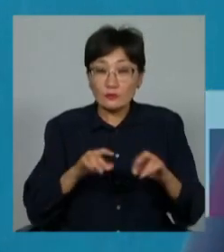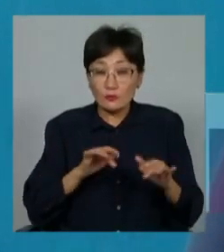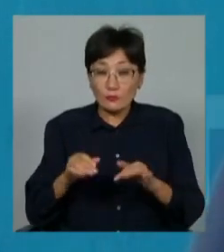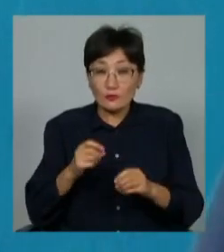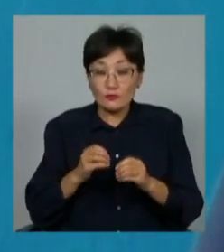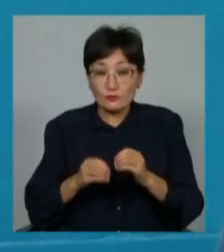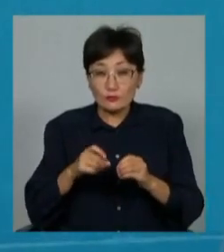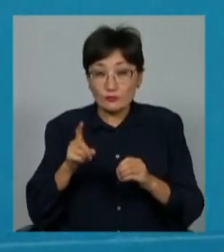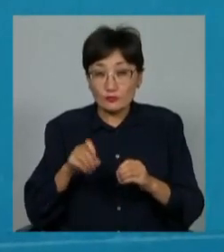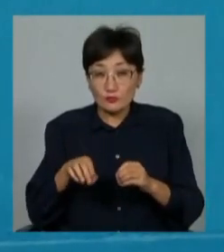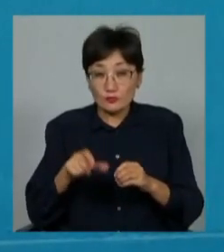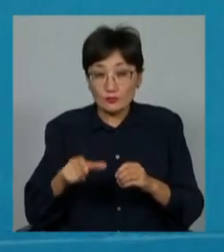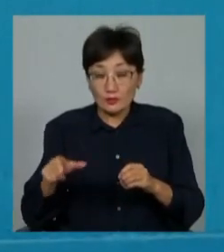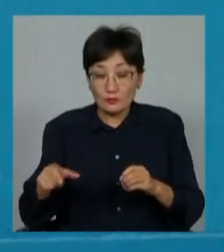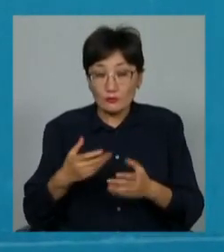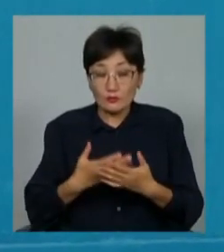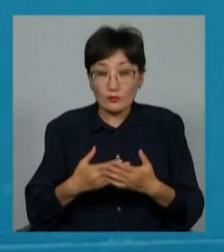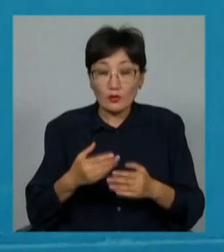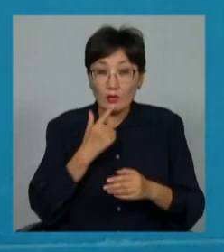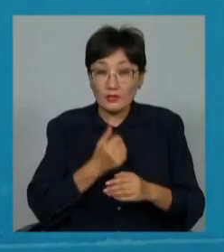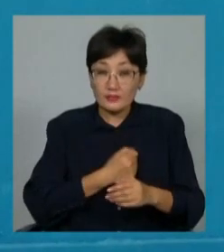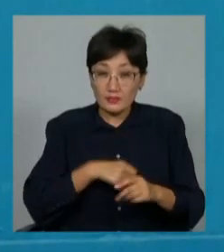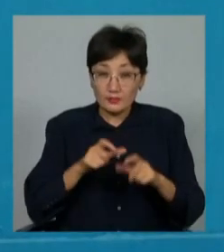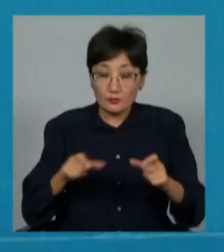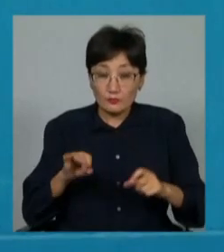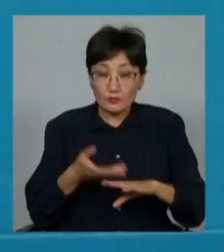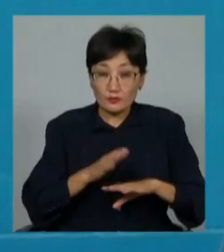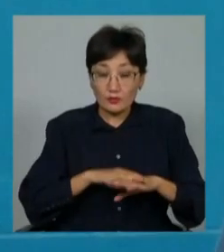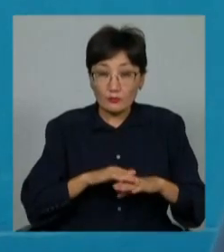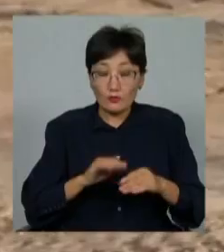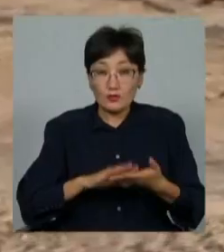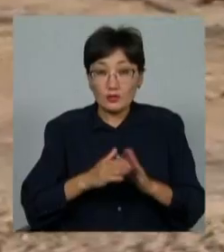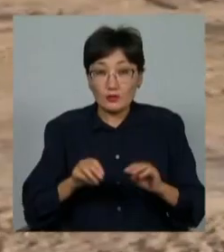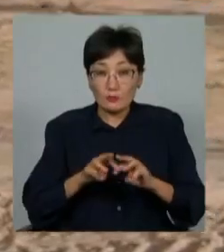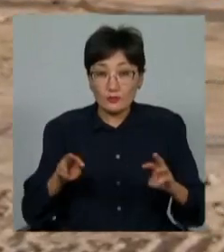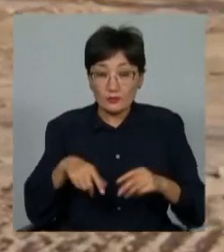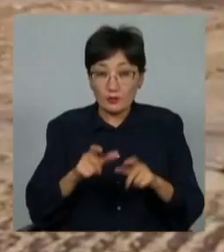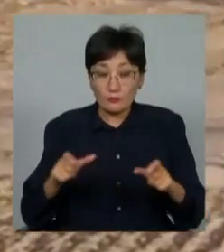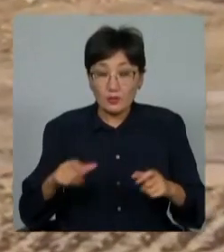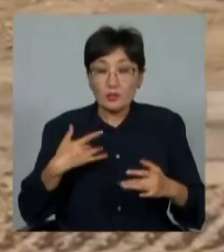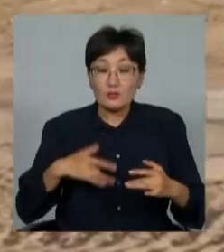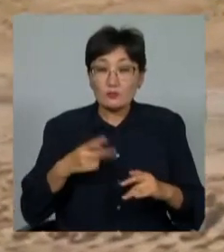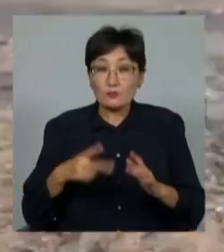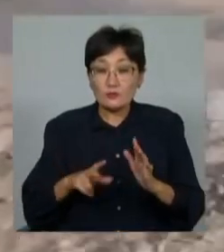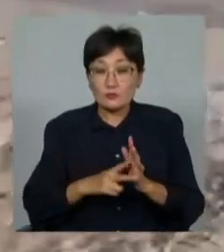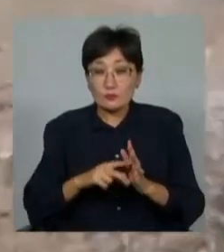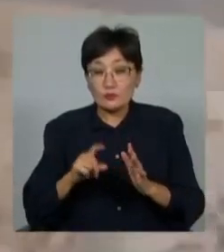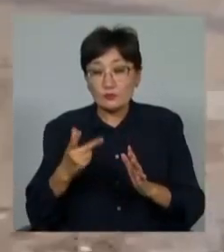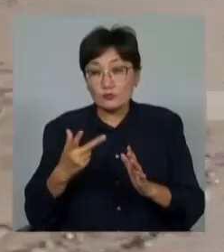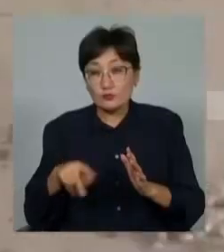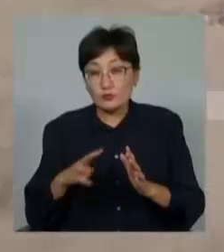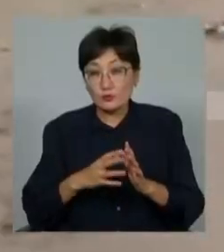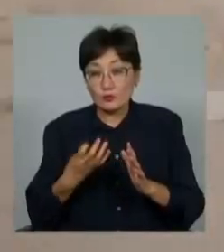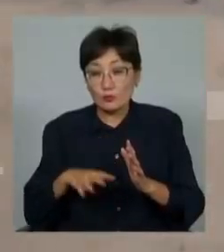адамға жоқ. Әскери және төтенше жағдай министрлігінің азаматтары. Айта кетейік, Жамбылдағы 28-де 349